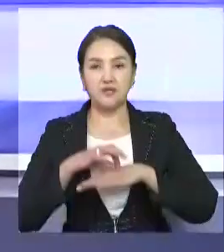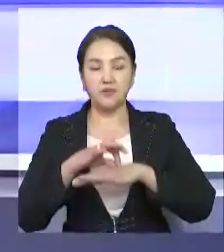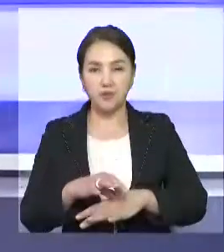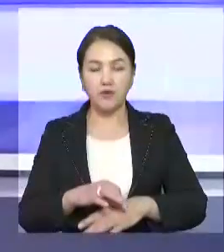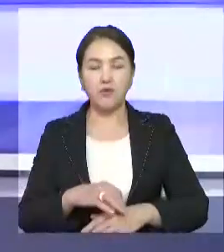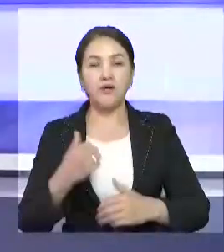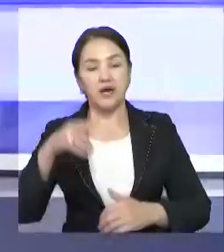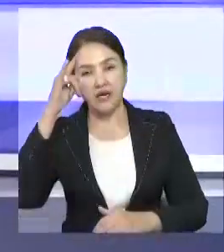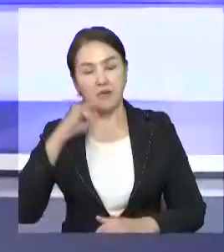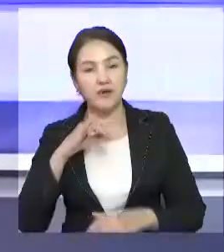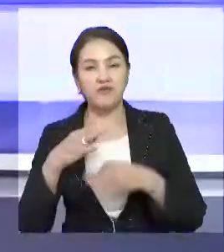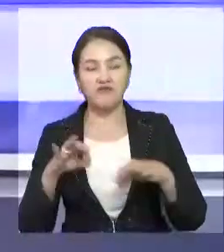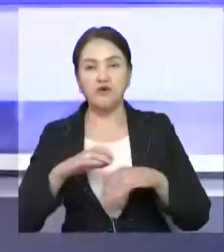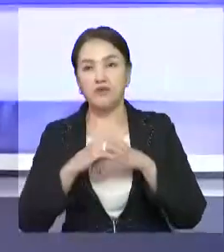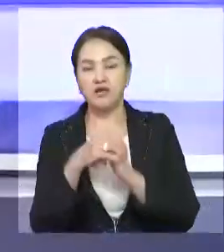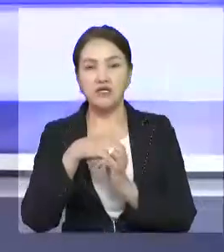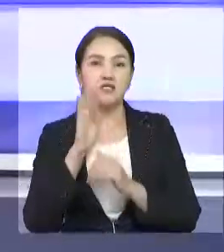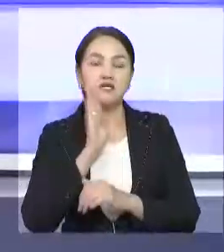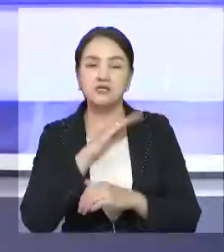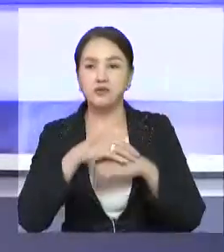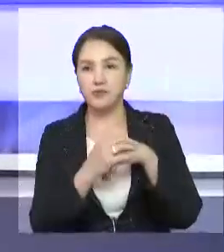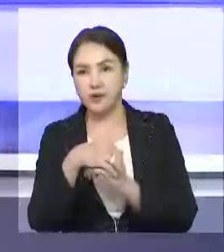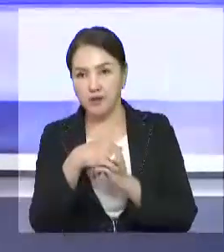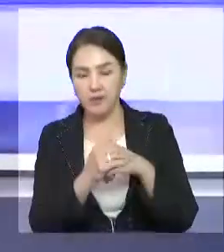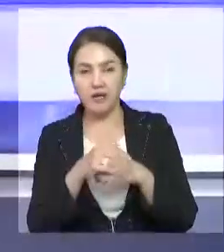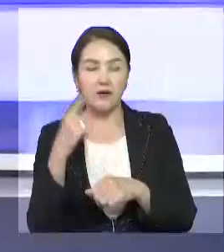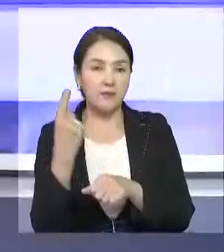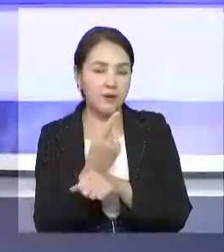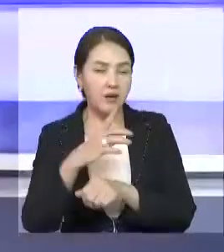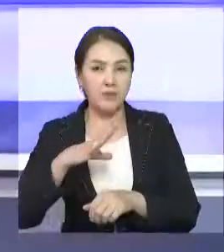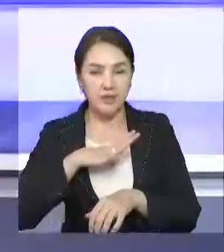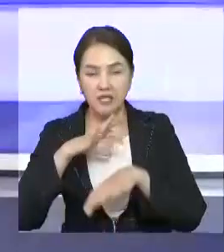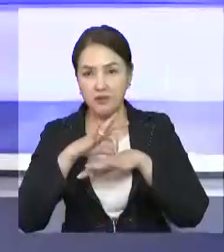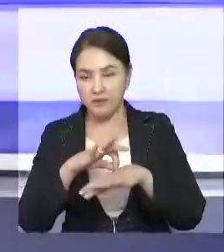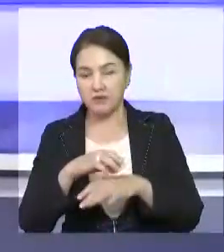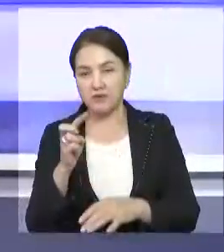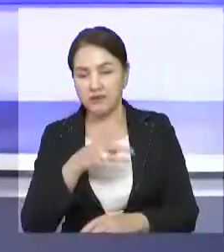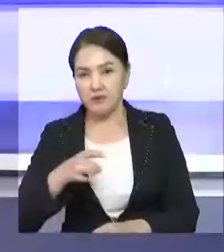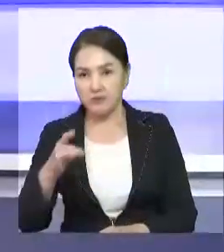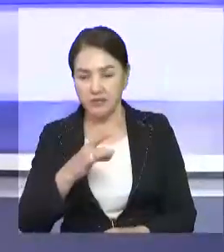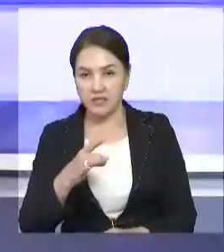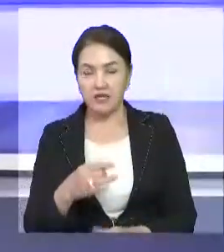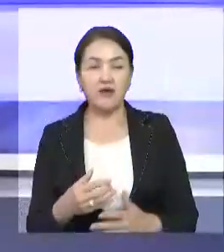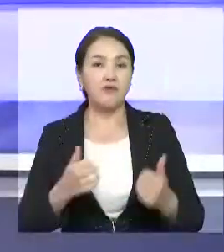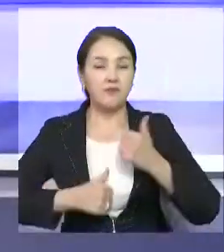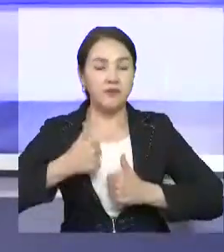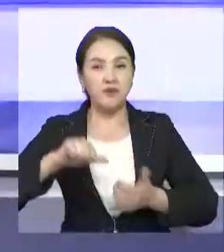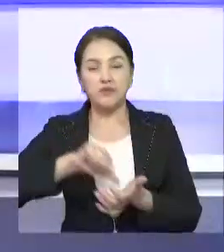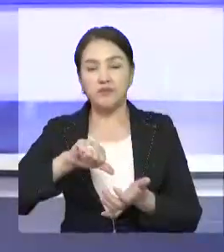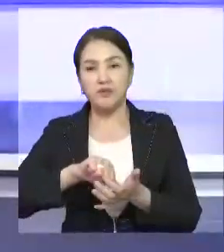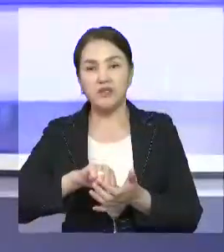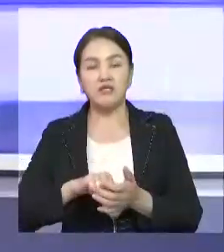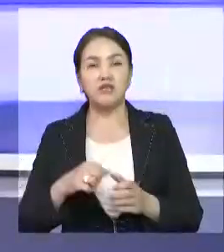Прошел Кубок Казахстана по вольной борьбе и женской борьбе. На этот раз первенство было организовано в Темирском районе. В соревнованиях приняли